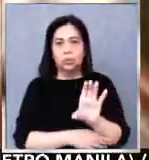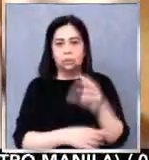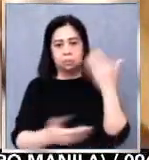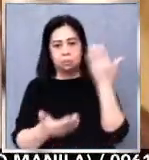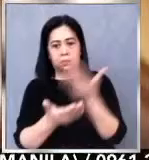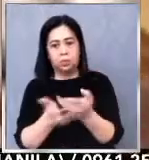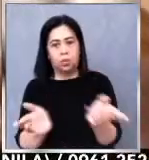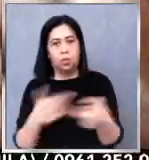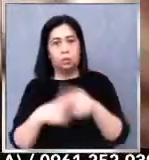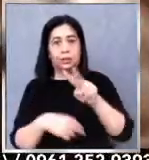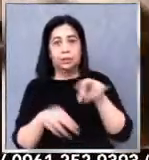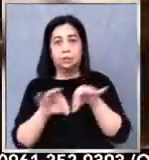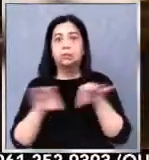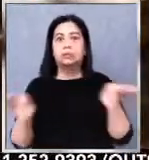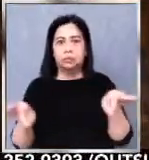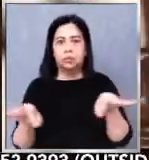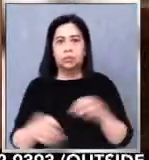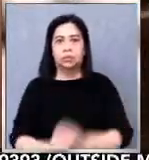floor.